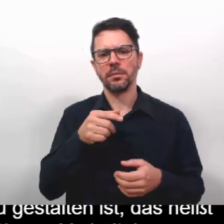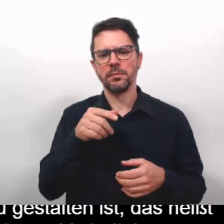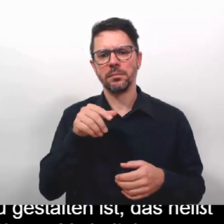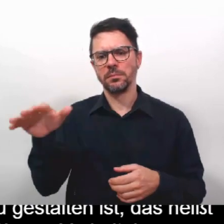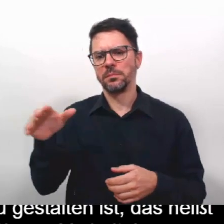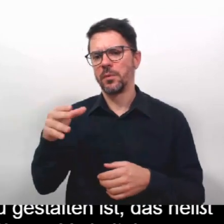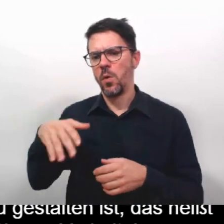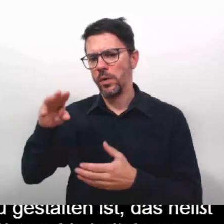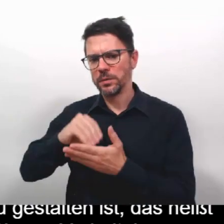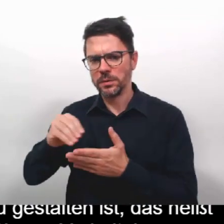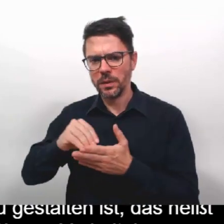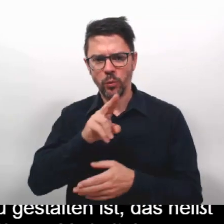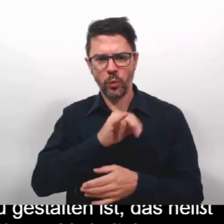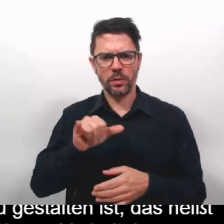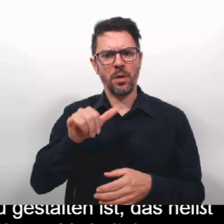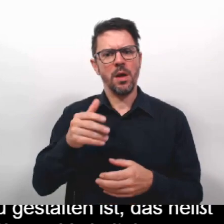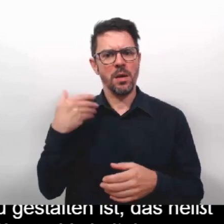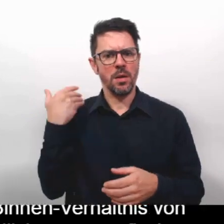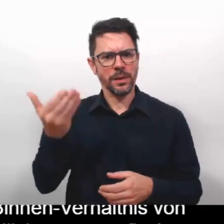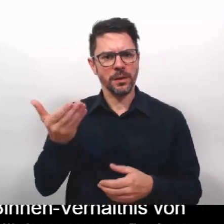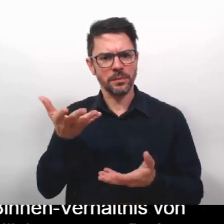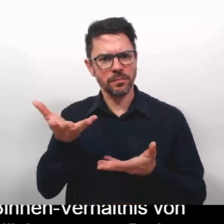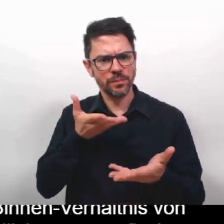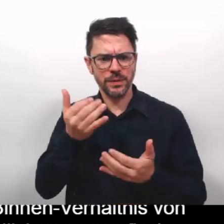Uli Bachmeier, Augsburger Allgemeine, bitte.